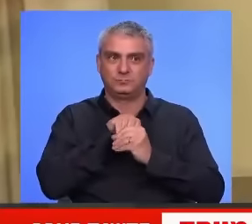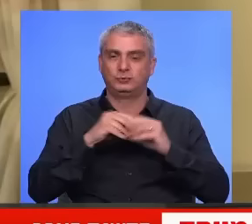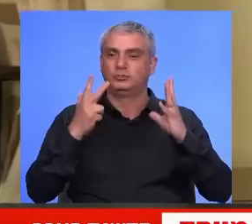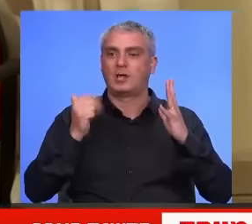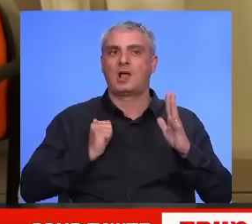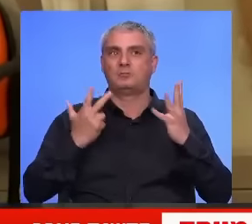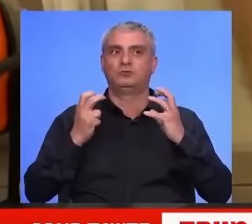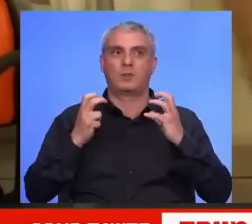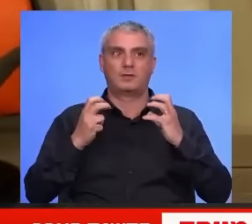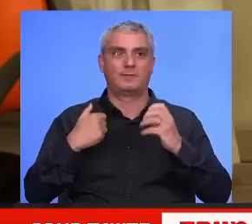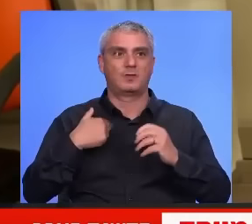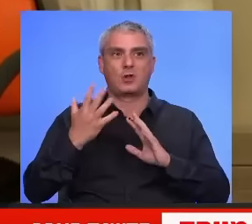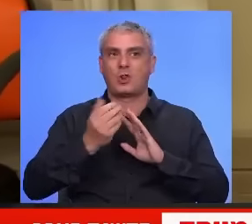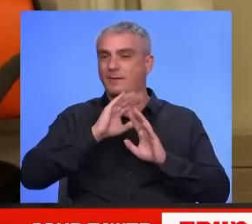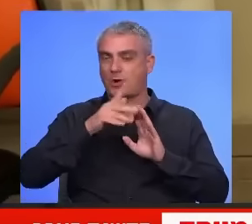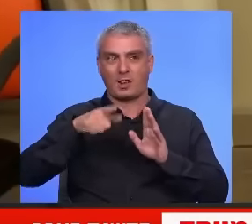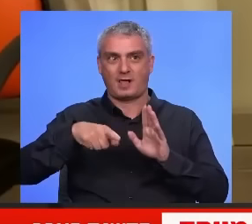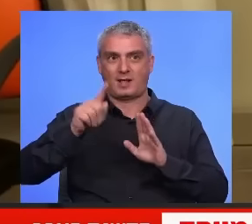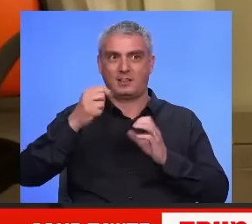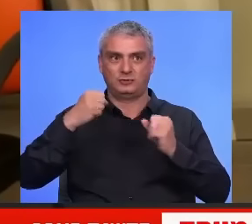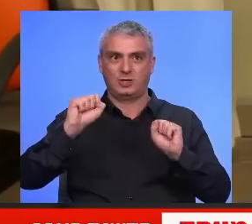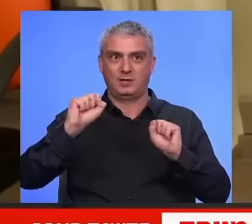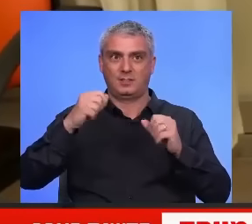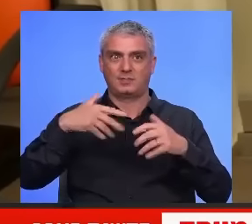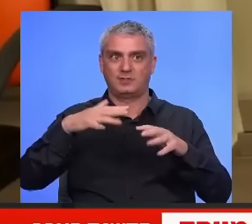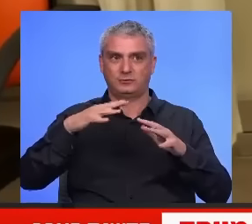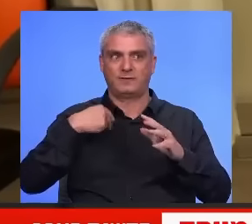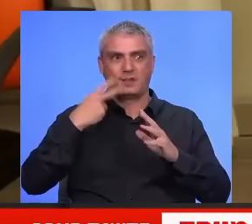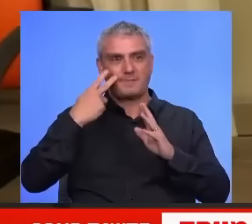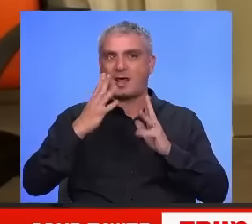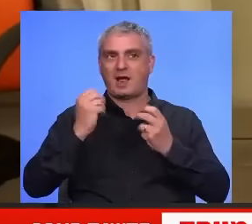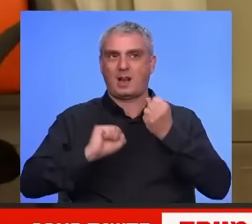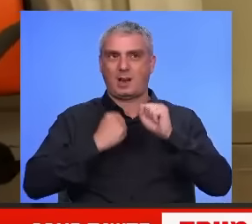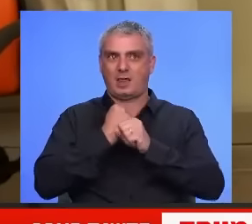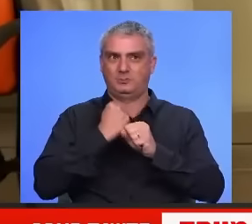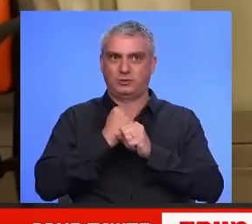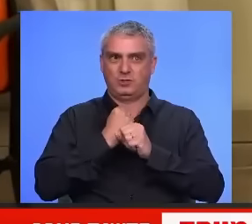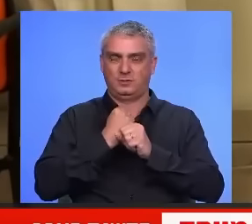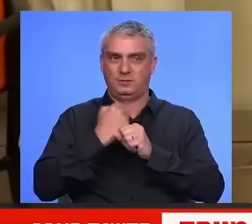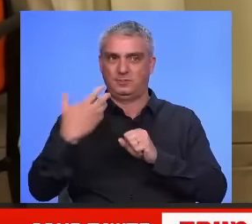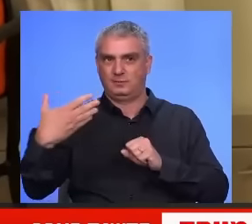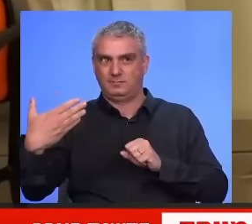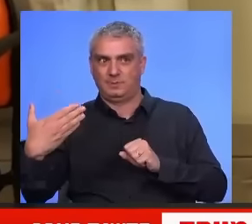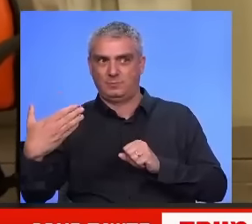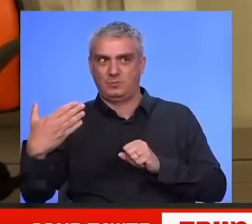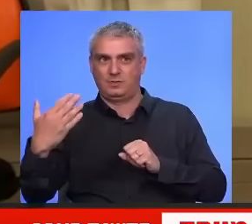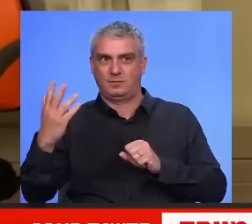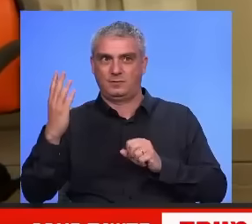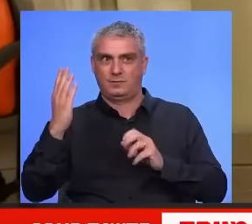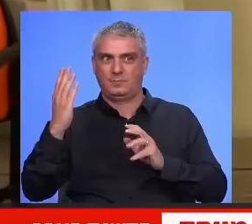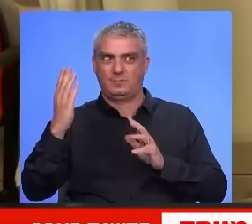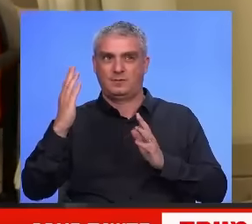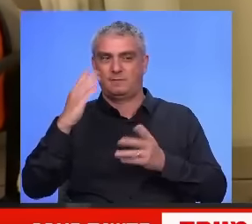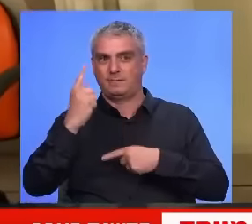חיילים. אנחנו לוקחים את כל הרגל, תשחרר. תרפה, אני מראה לך את התנועה רק. מכאן, ואני מחליפה את